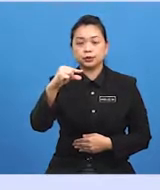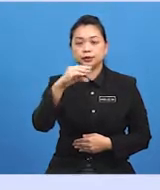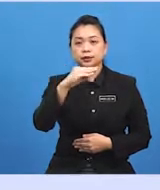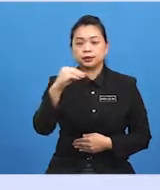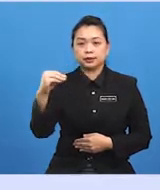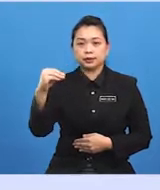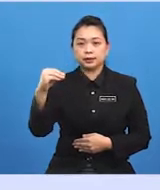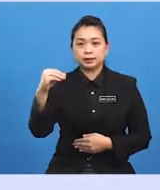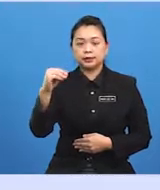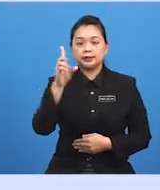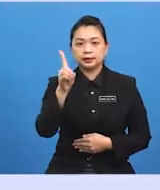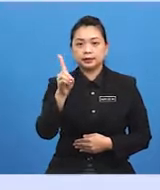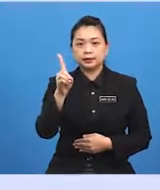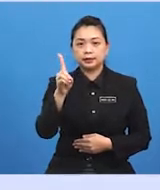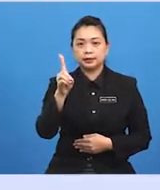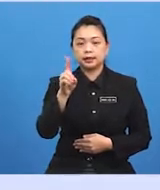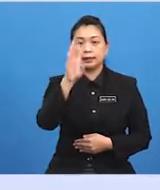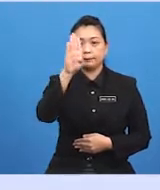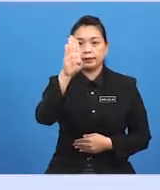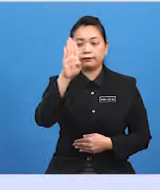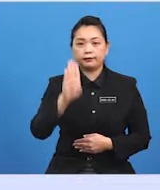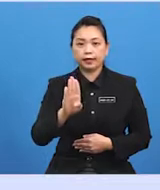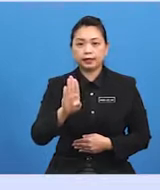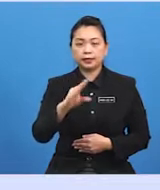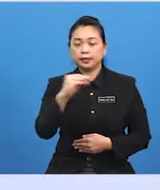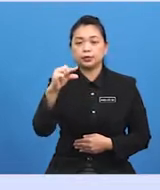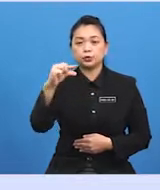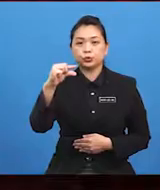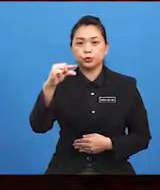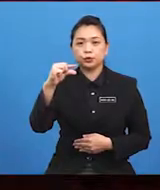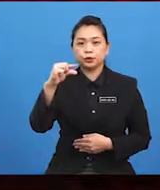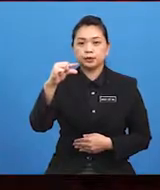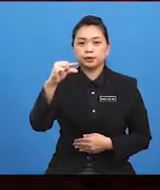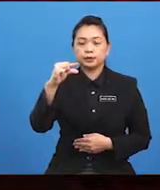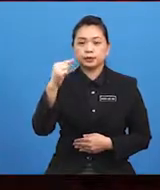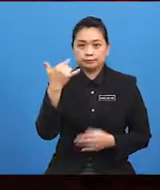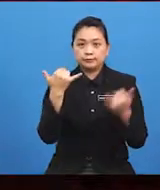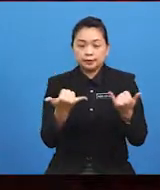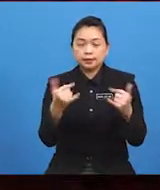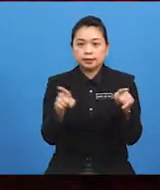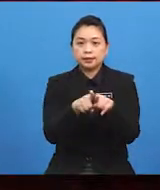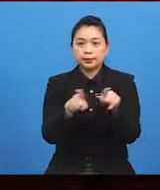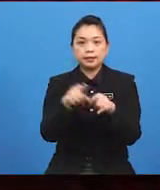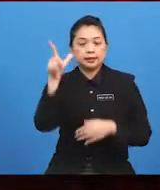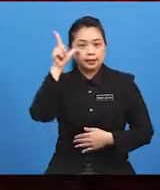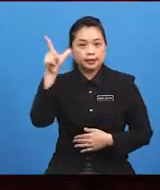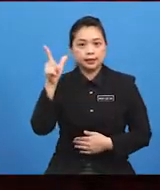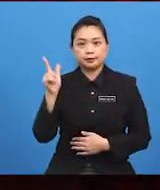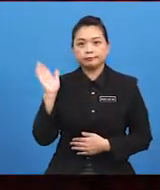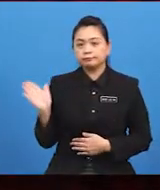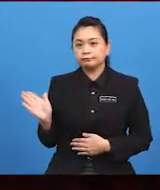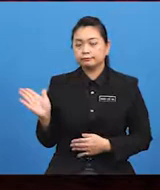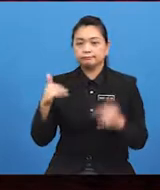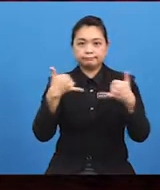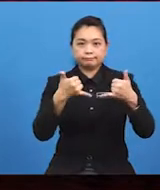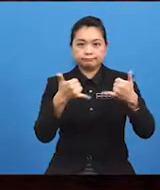kemudian kembali kepada not D, B flat dan G. Mari kita sama-sama melihat saudara Haziq